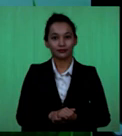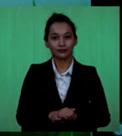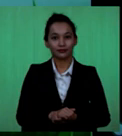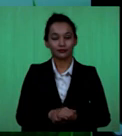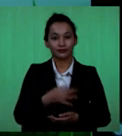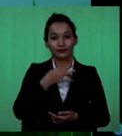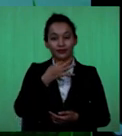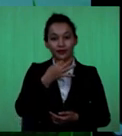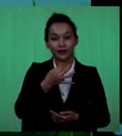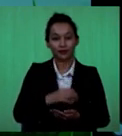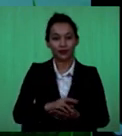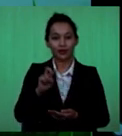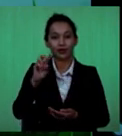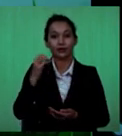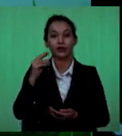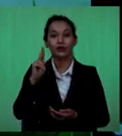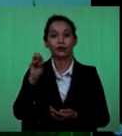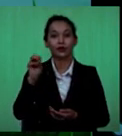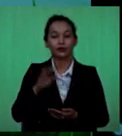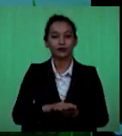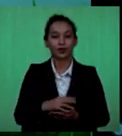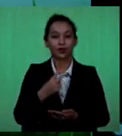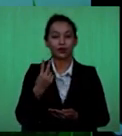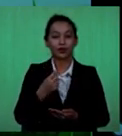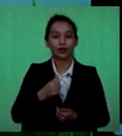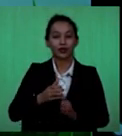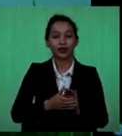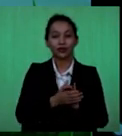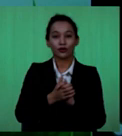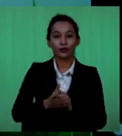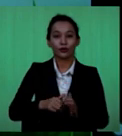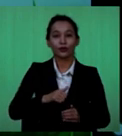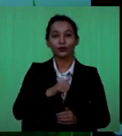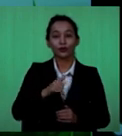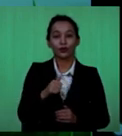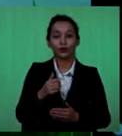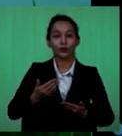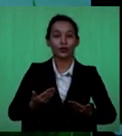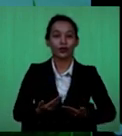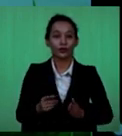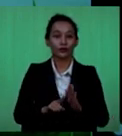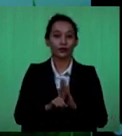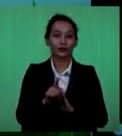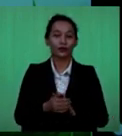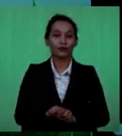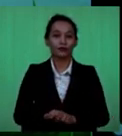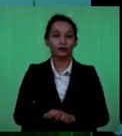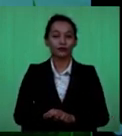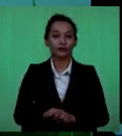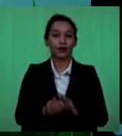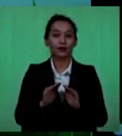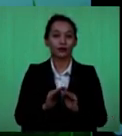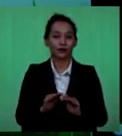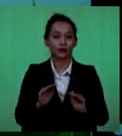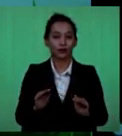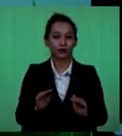Debdi beshik tervatar. Ikkalasi ahl o'rtoq bo'lib, inoq yashay boshlashibdi. Mana